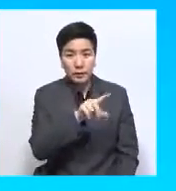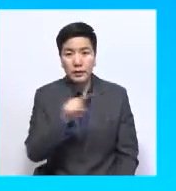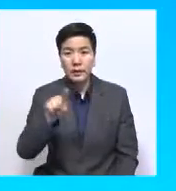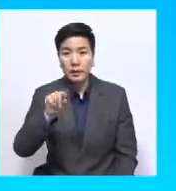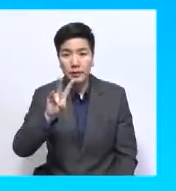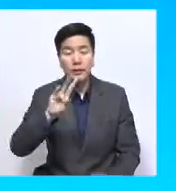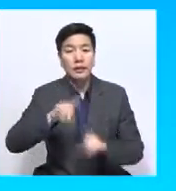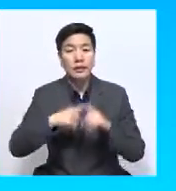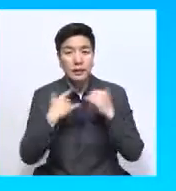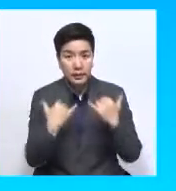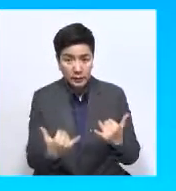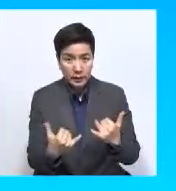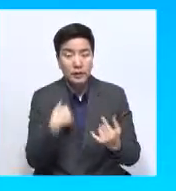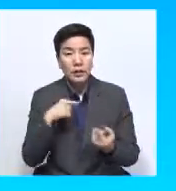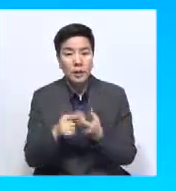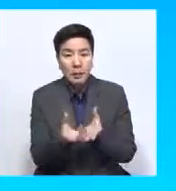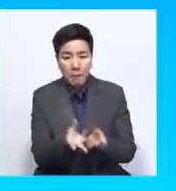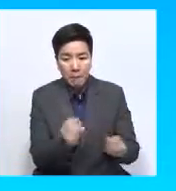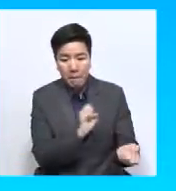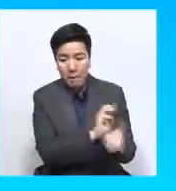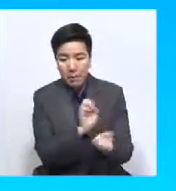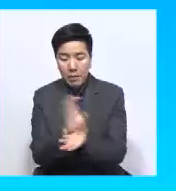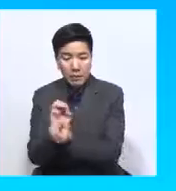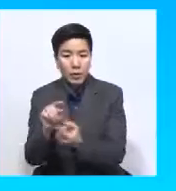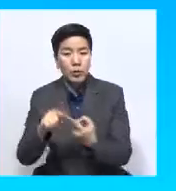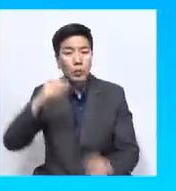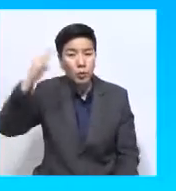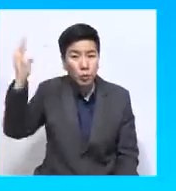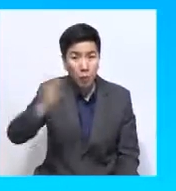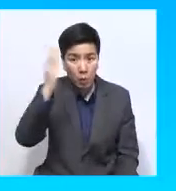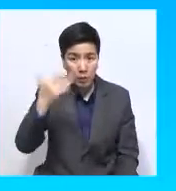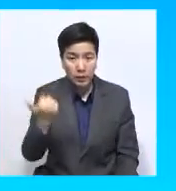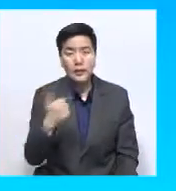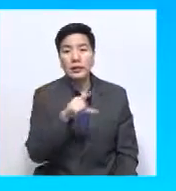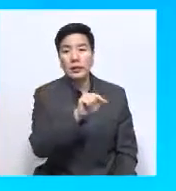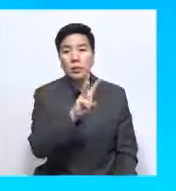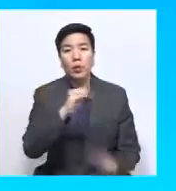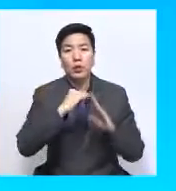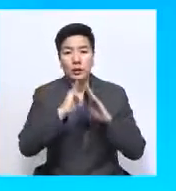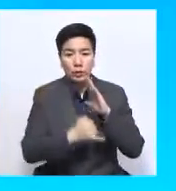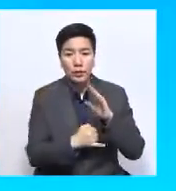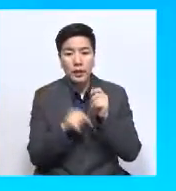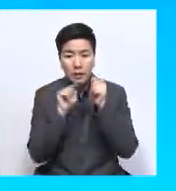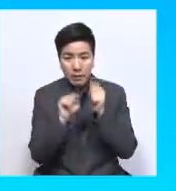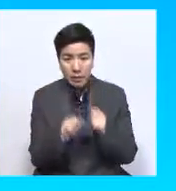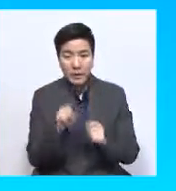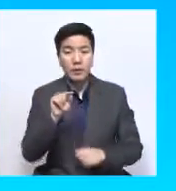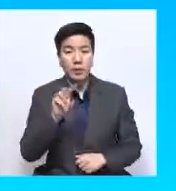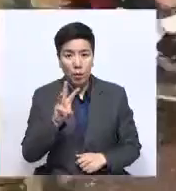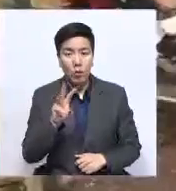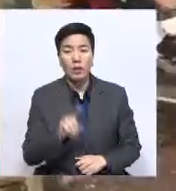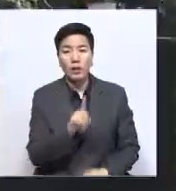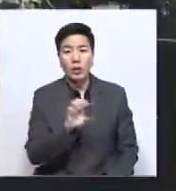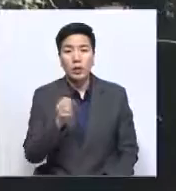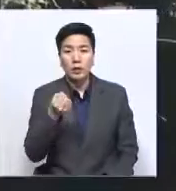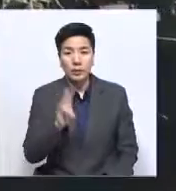ถึง27เมษายนนะคะว่ามีพื้นที่ได้รับผลกระทบจากวาตภัยรวมแล้ว26จังหวัด66อำเภอ